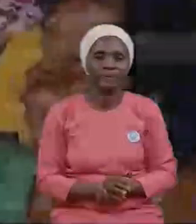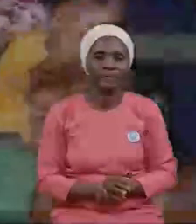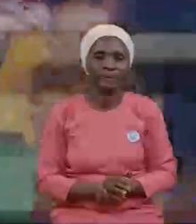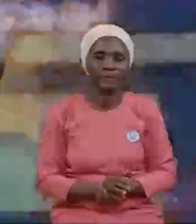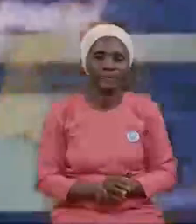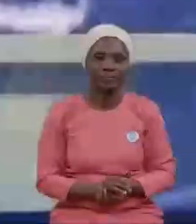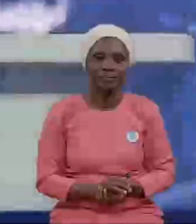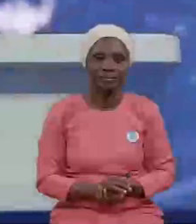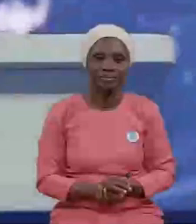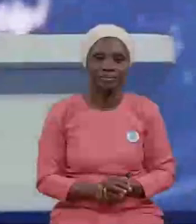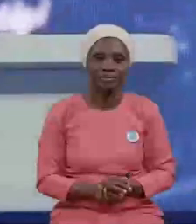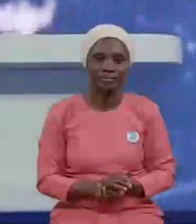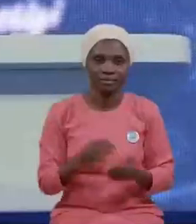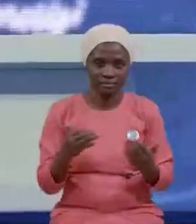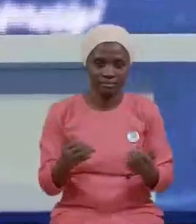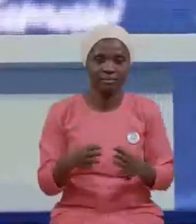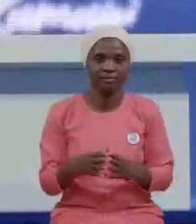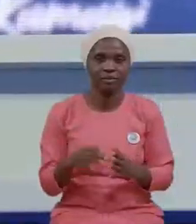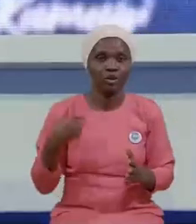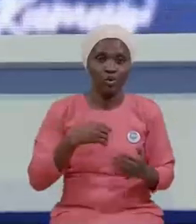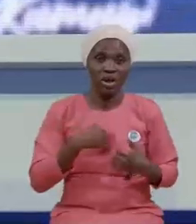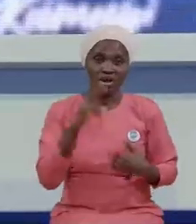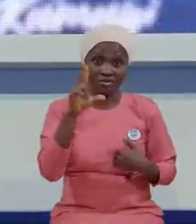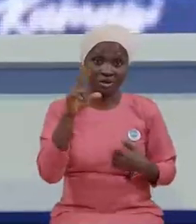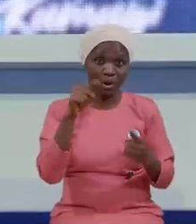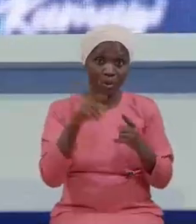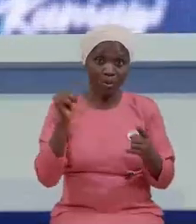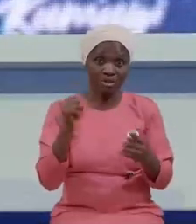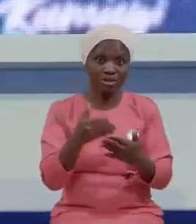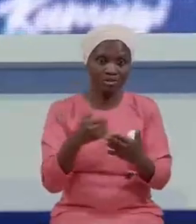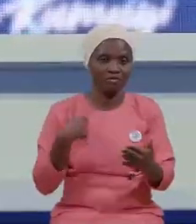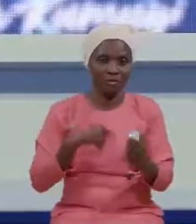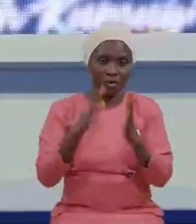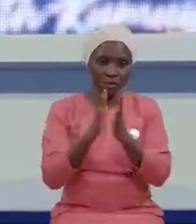Nous allons considérer trois points avant la prière.